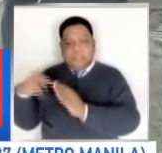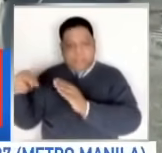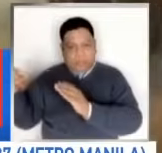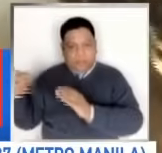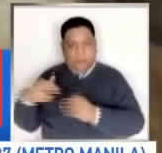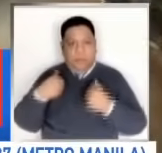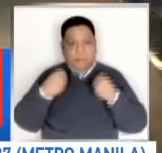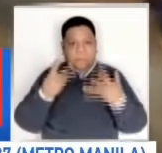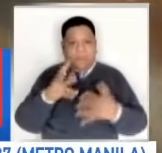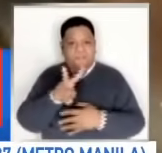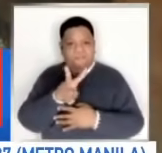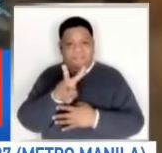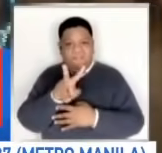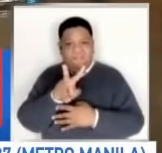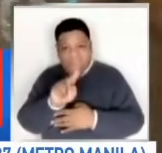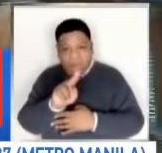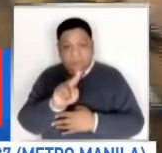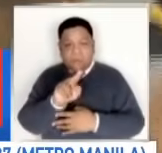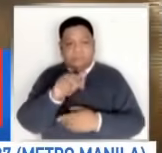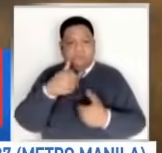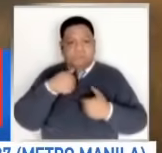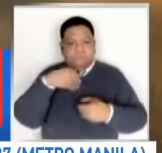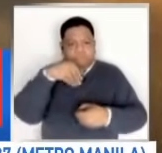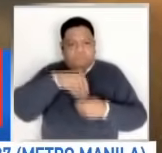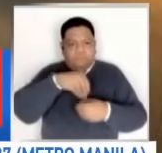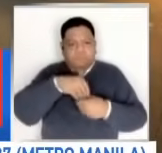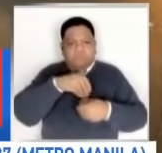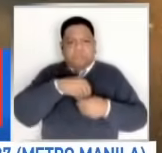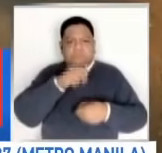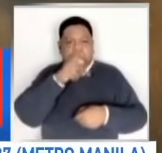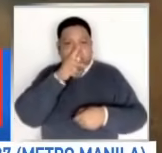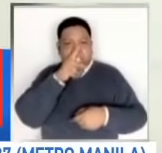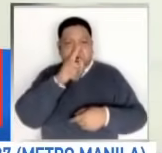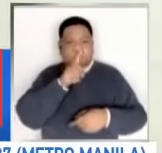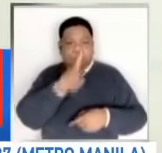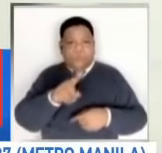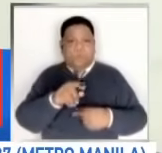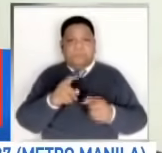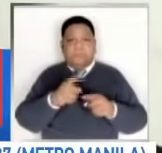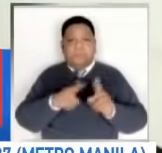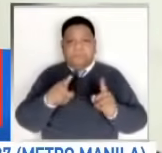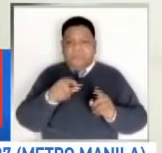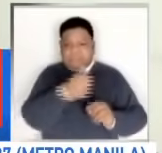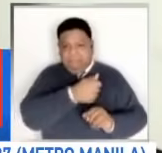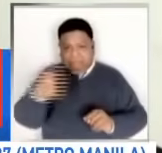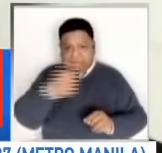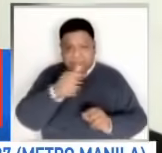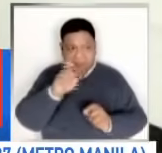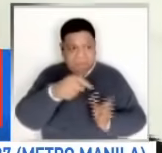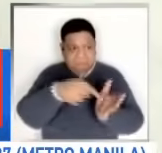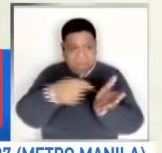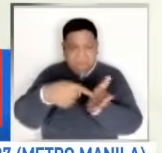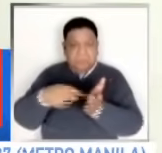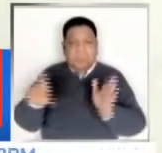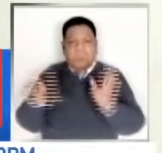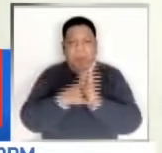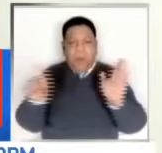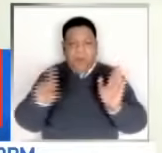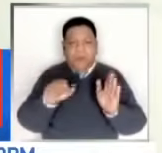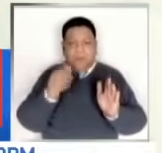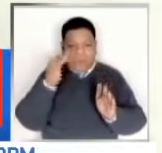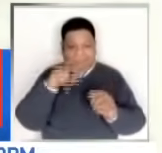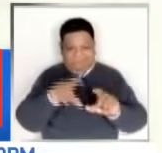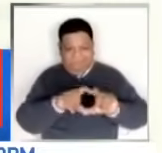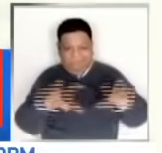mga otoridad na may mga force multiplier mula Coast Guard. Bawal kasing pumasada at maningil ng pamasahe ang mga sasakyan pribado. Bukod sa